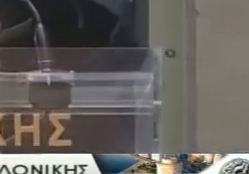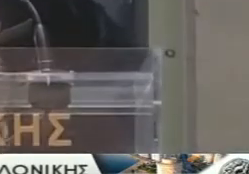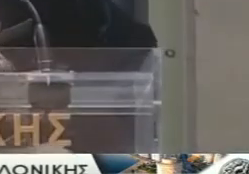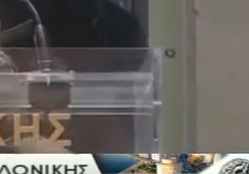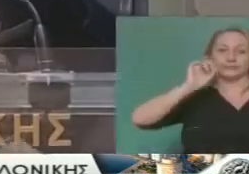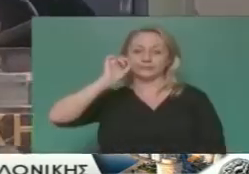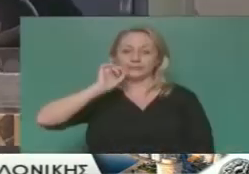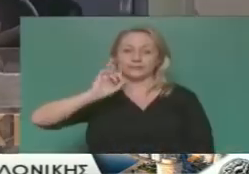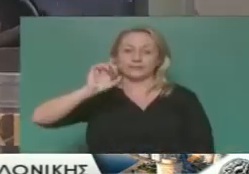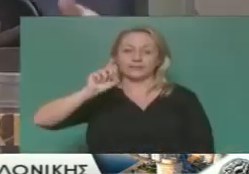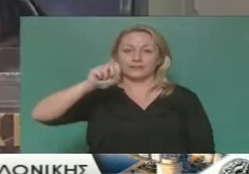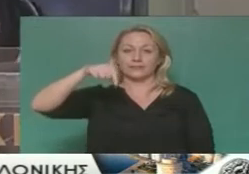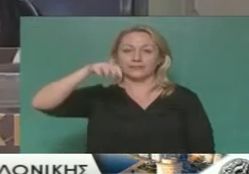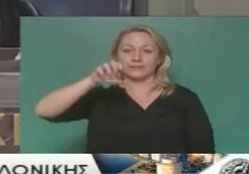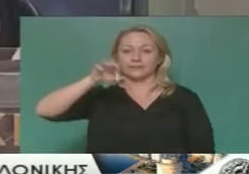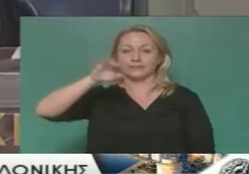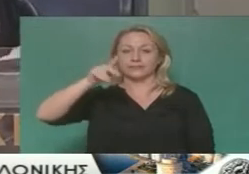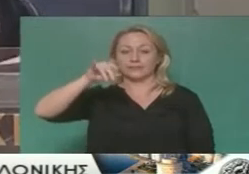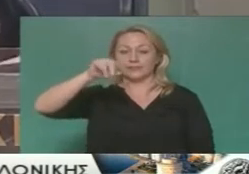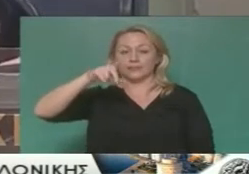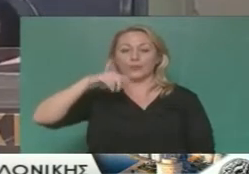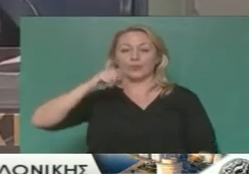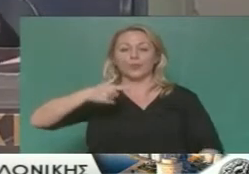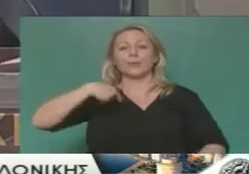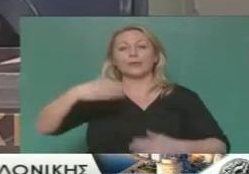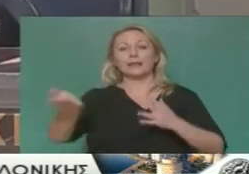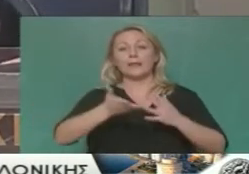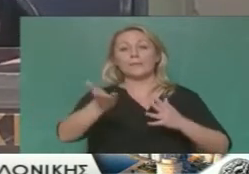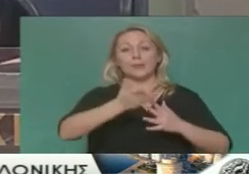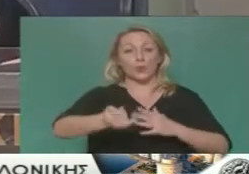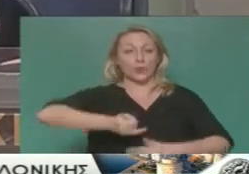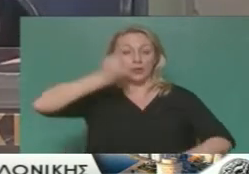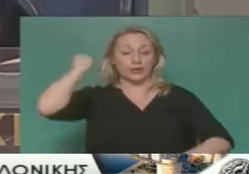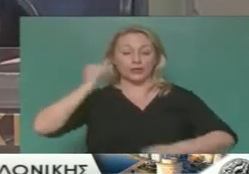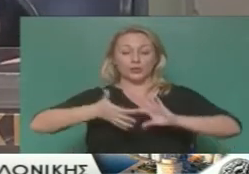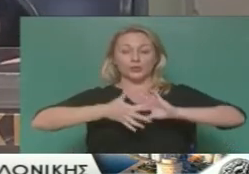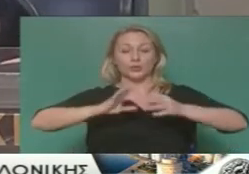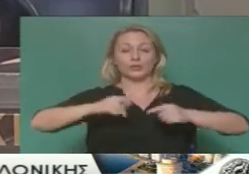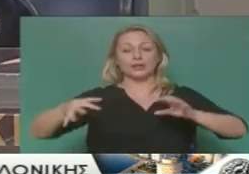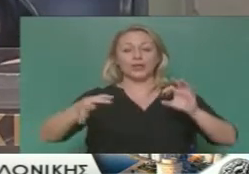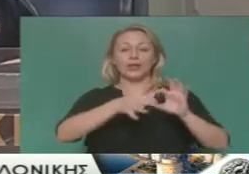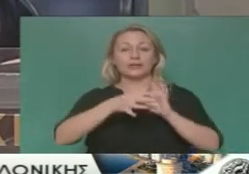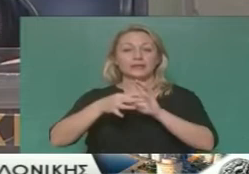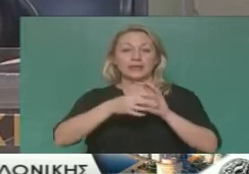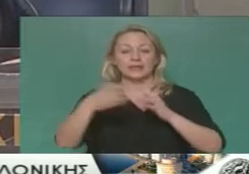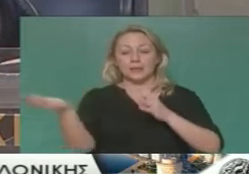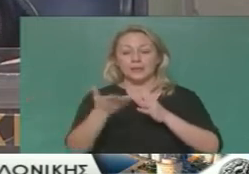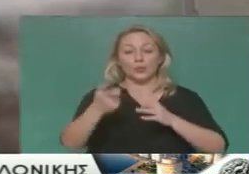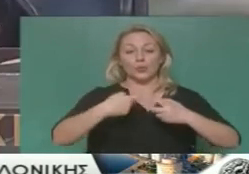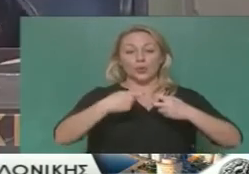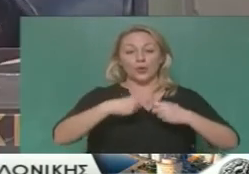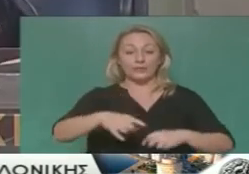Κύριε Δήμαρχε, κύριε Δημοτική Σύμβουλη, αξιότιμοι συμπολίτες. Ως αντιπρόεδρος του Σωματείου Συνεργασία Μετόχων ΟΑΣ, που είναι ο